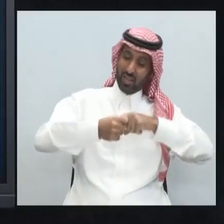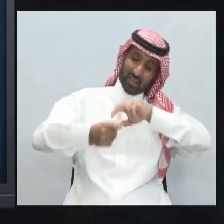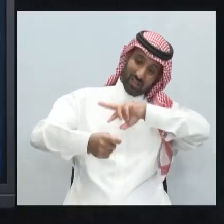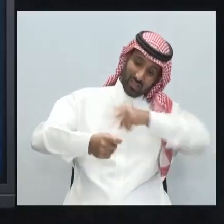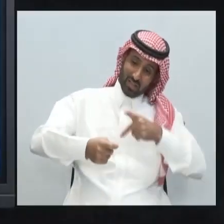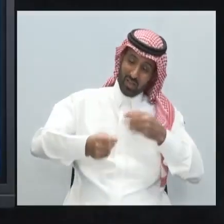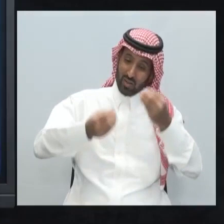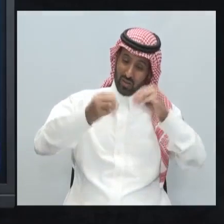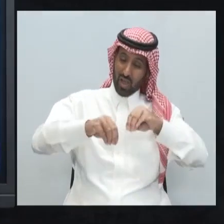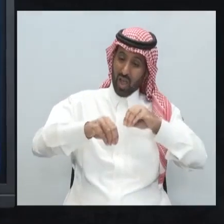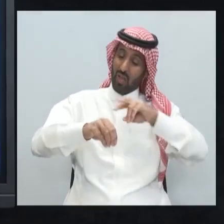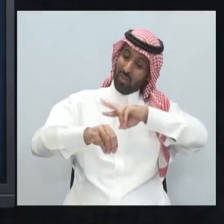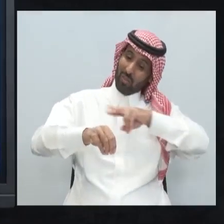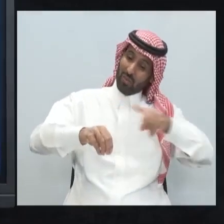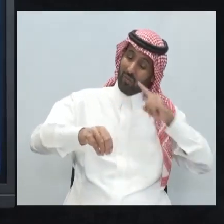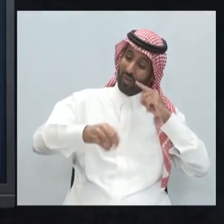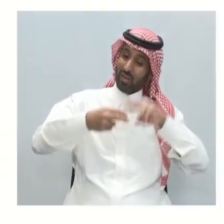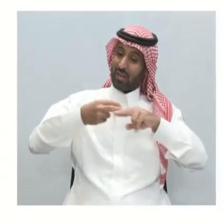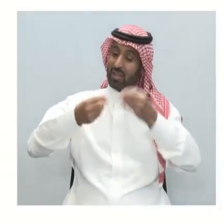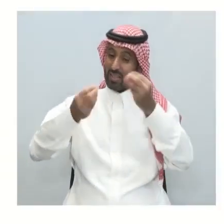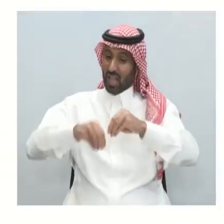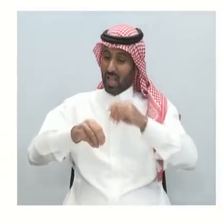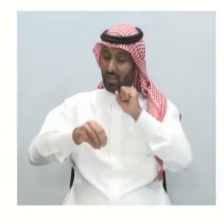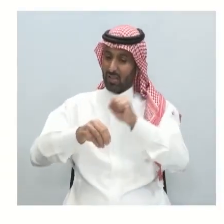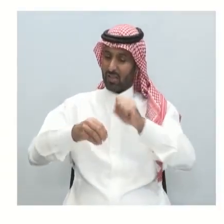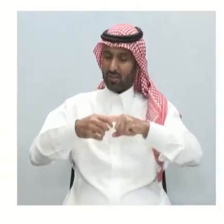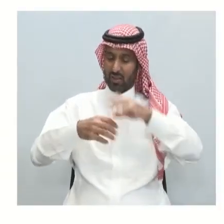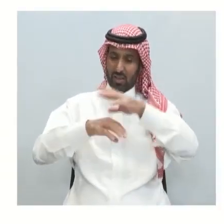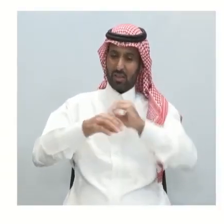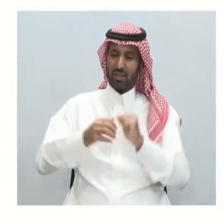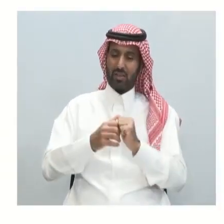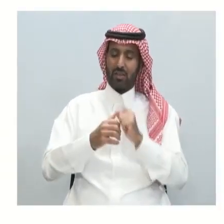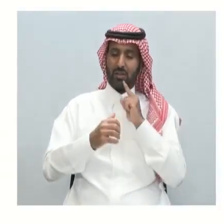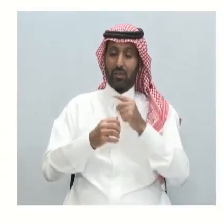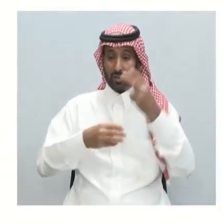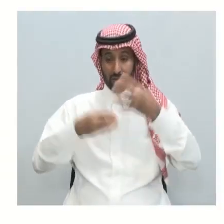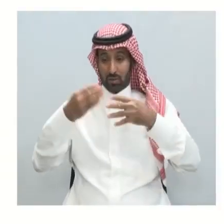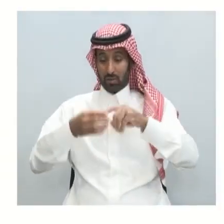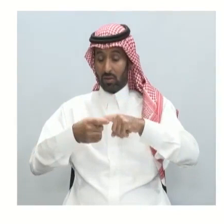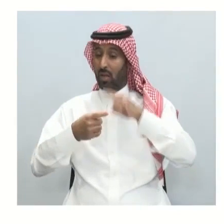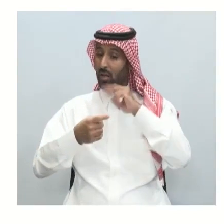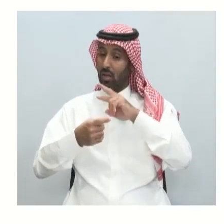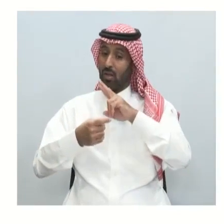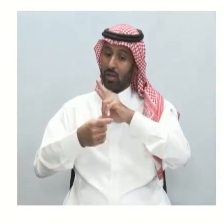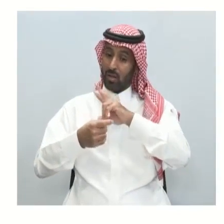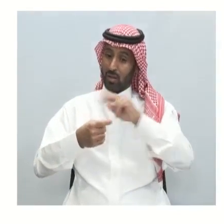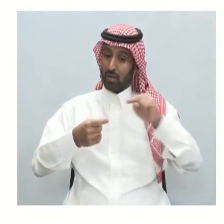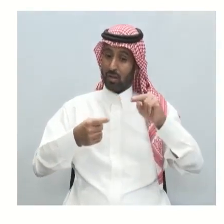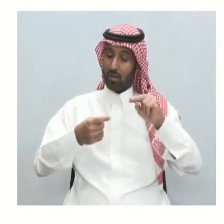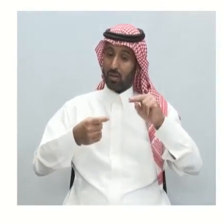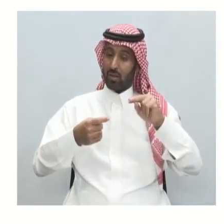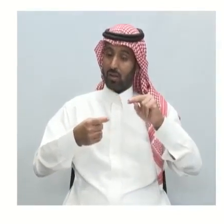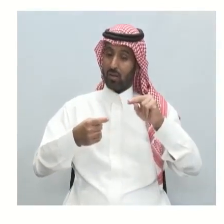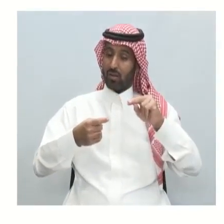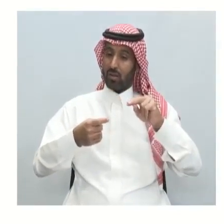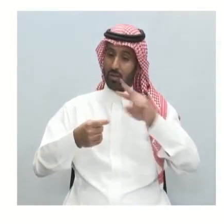الكهروسالبيه زادت الخواص الايونيه في الرابطه صف الرابطه التساهميه القطبيه